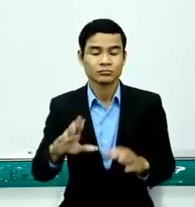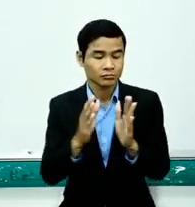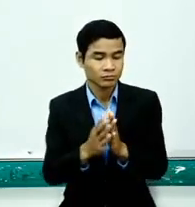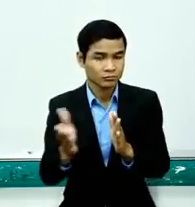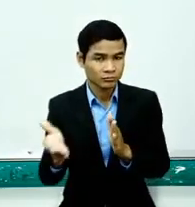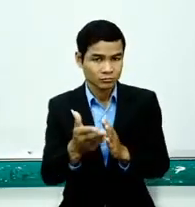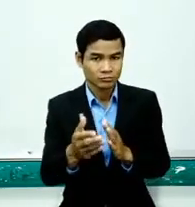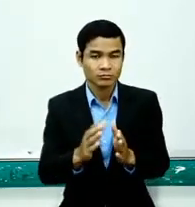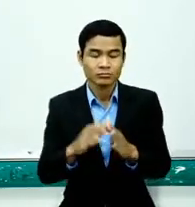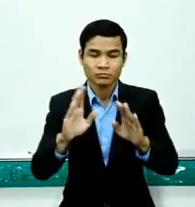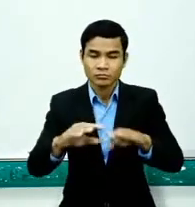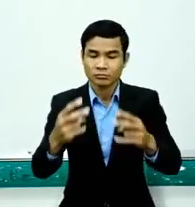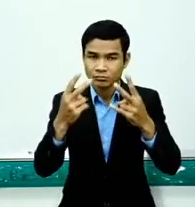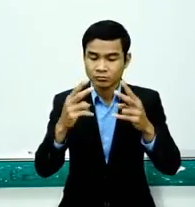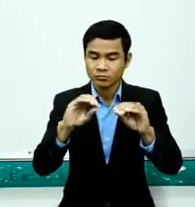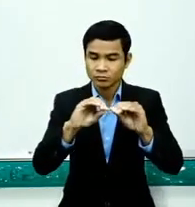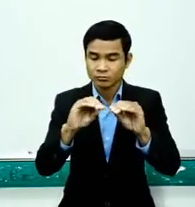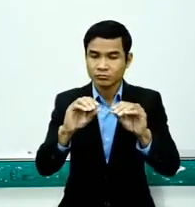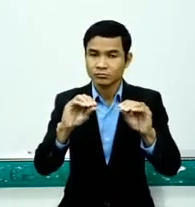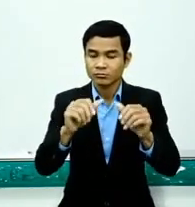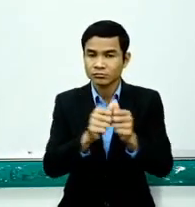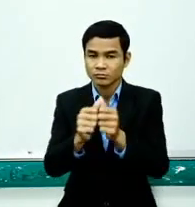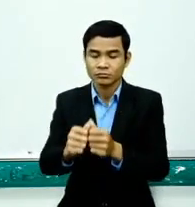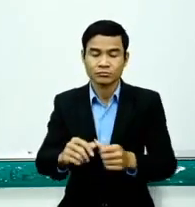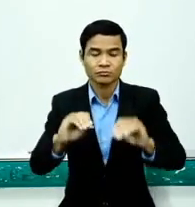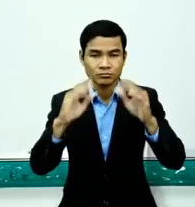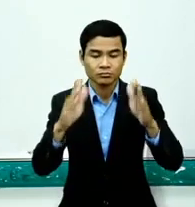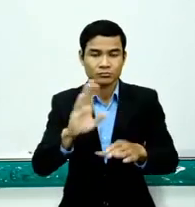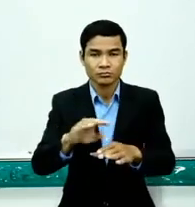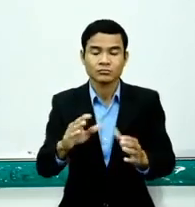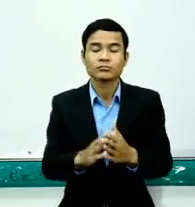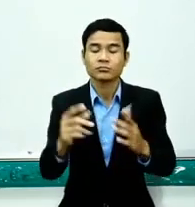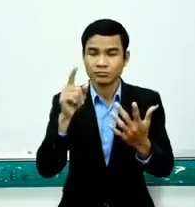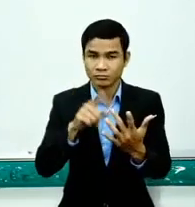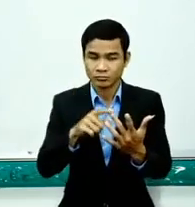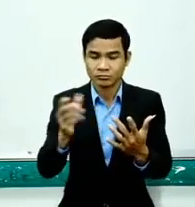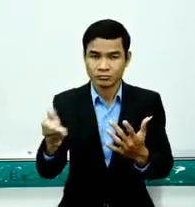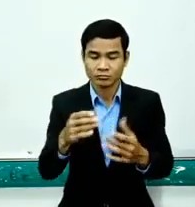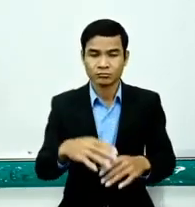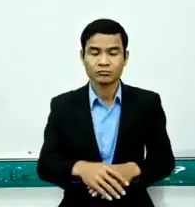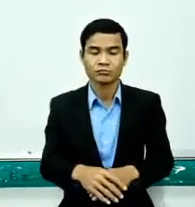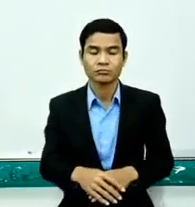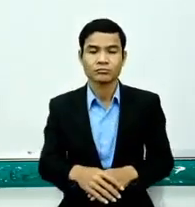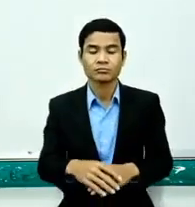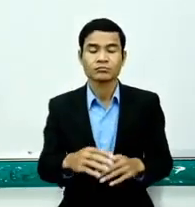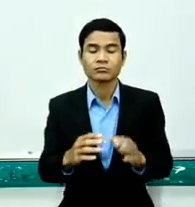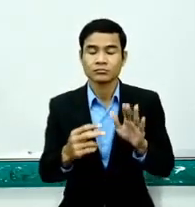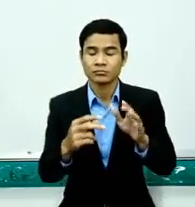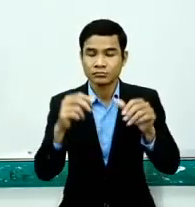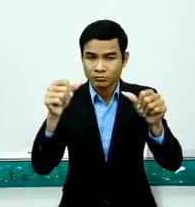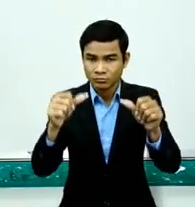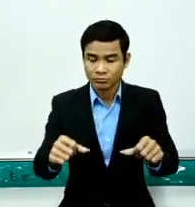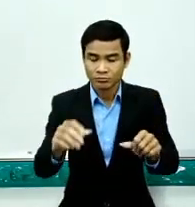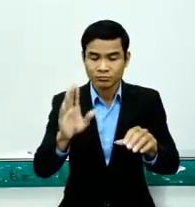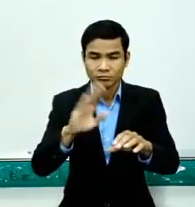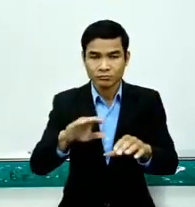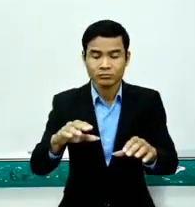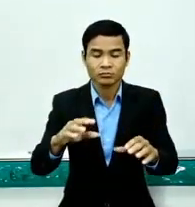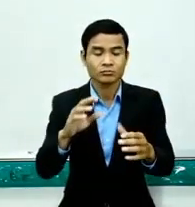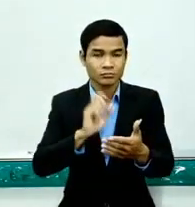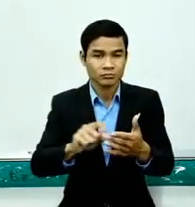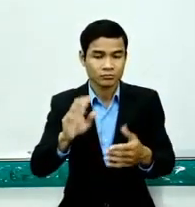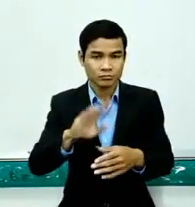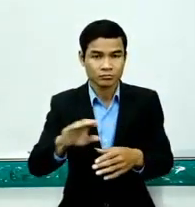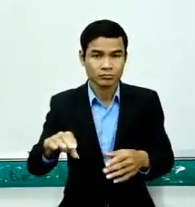con giang con tiêm tuột chỉ mùi nhẹ cứ đi cứ sra om Chàng cổ bắt nên lực đặc hiến hai con tìm khuôn sơ